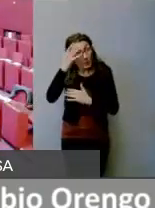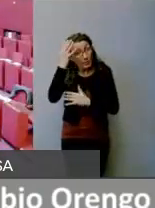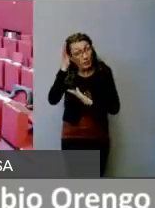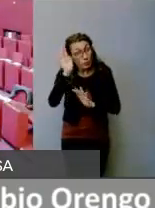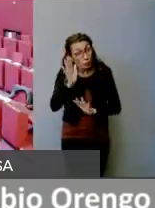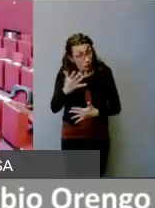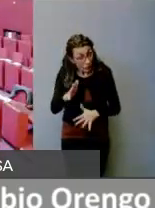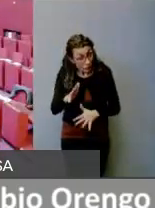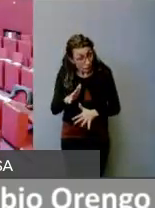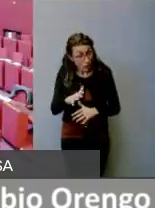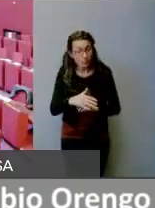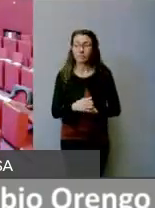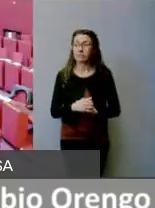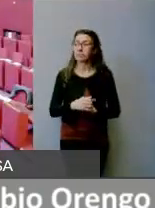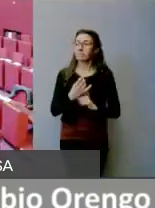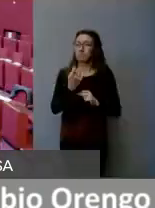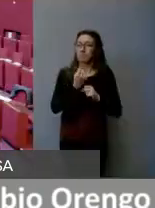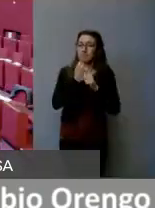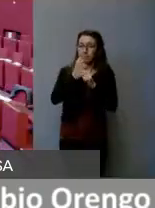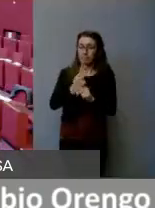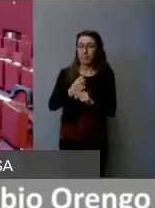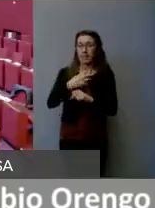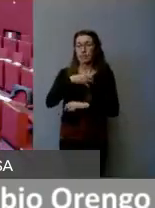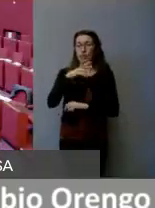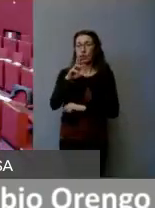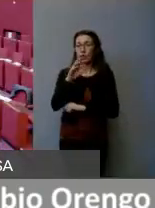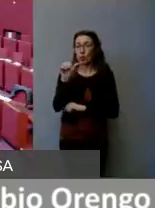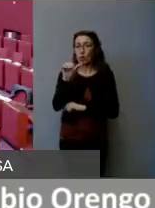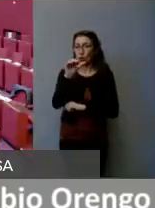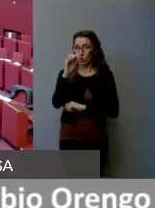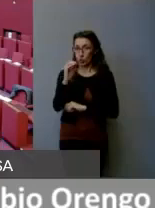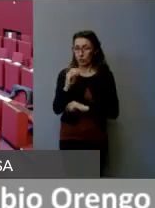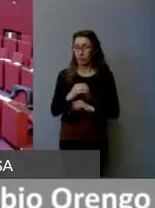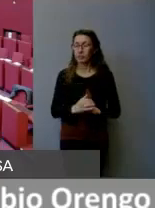Prego, Assessore Rosso, per la risposta.